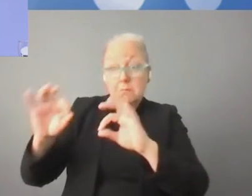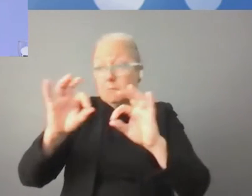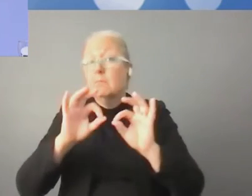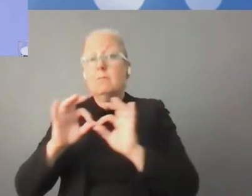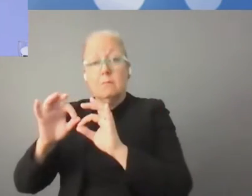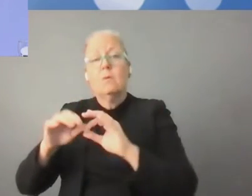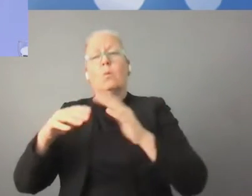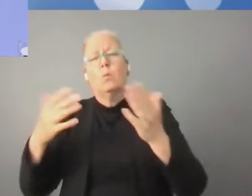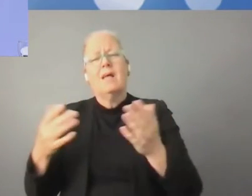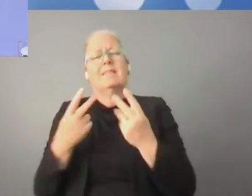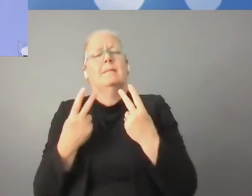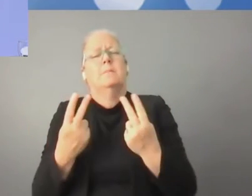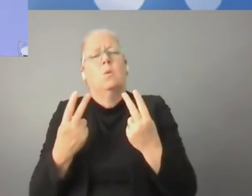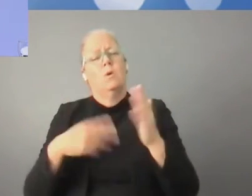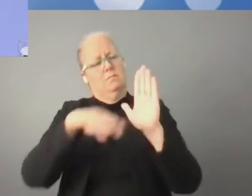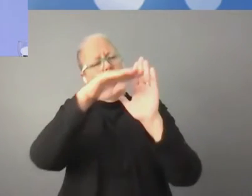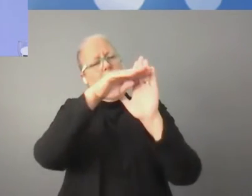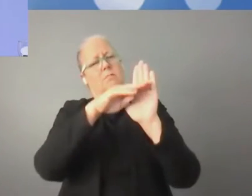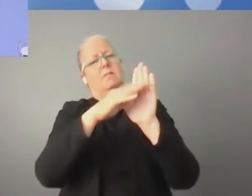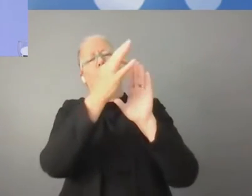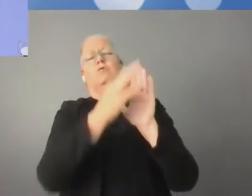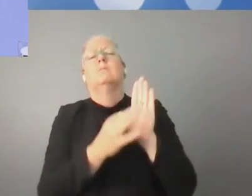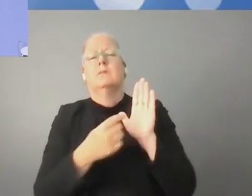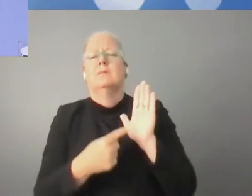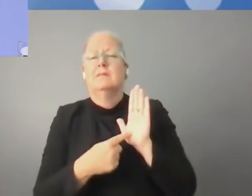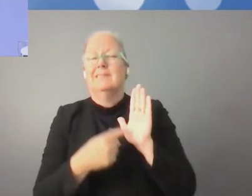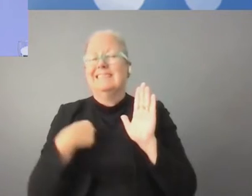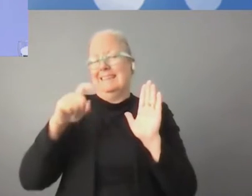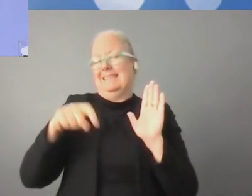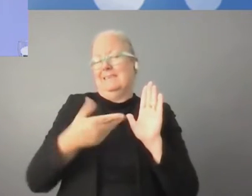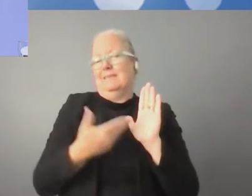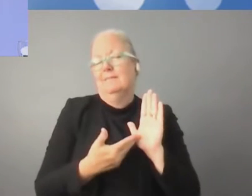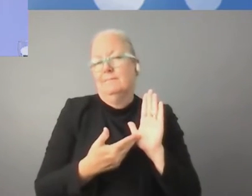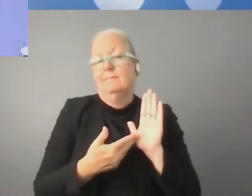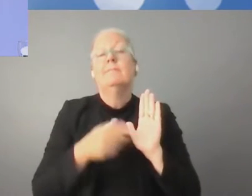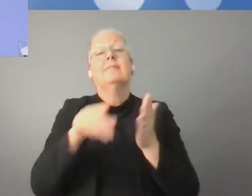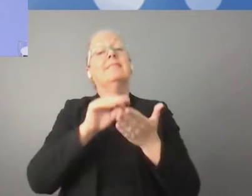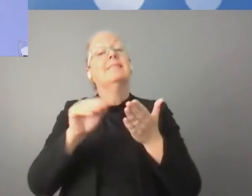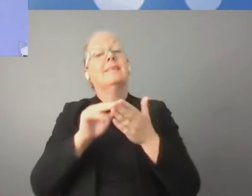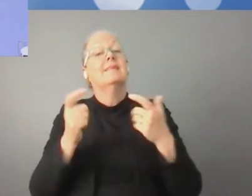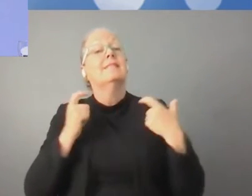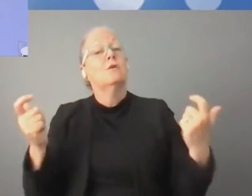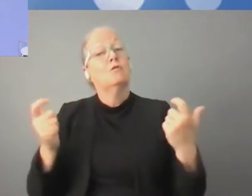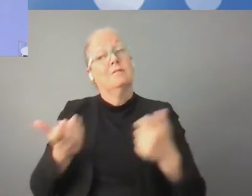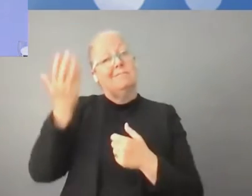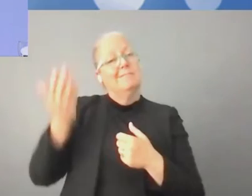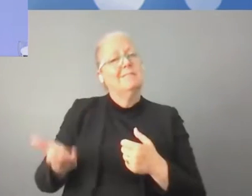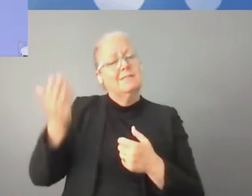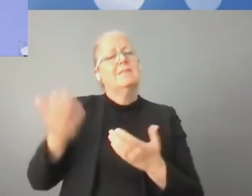скорее всего, на глобальном уровне и было результатом глобального